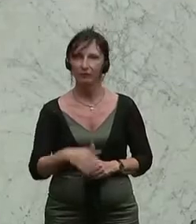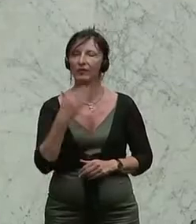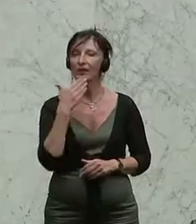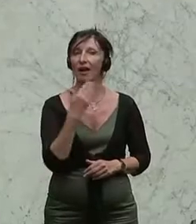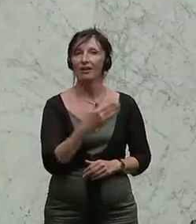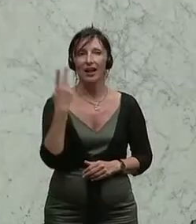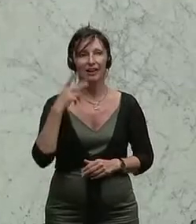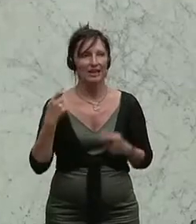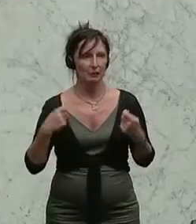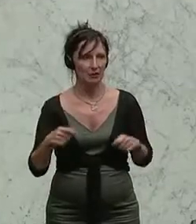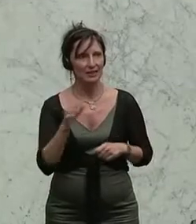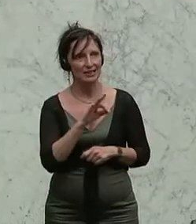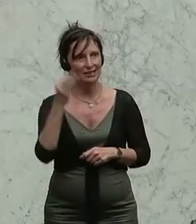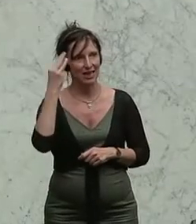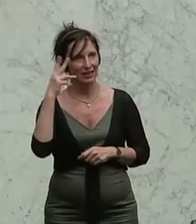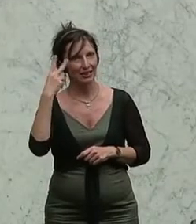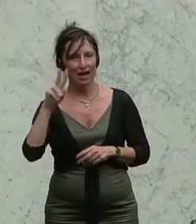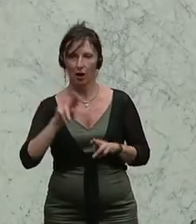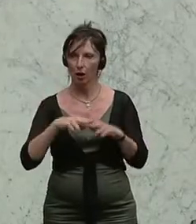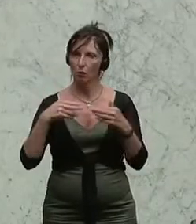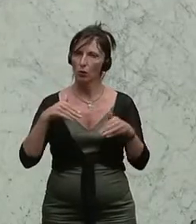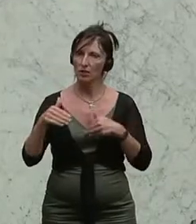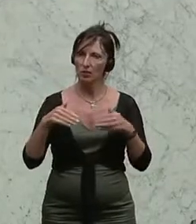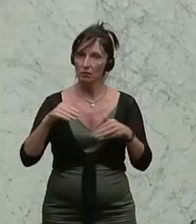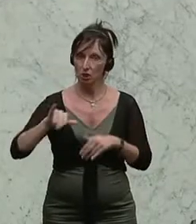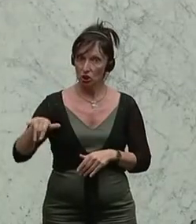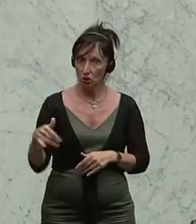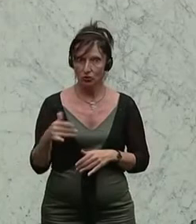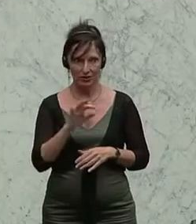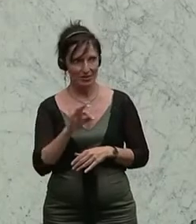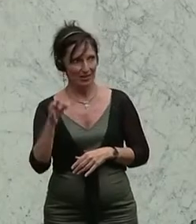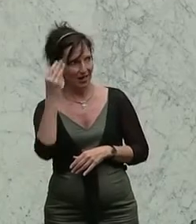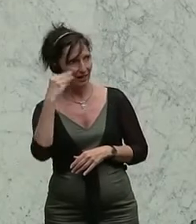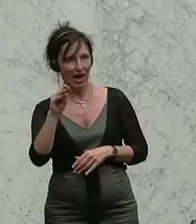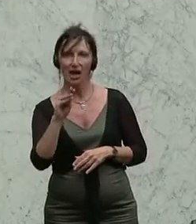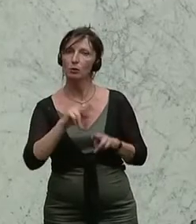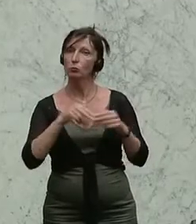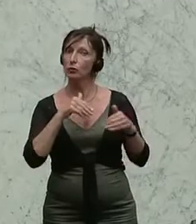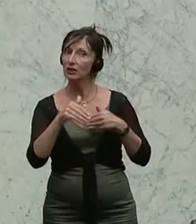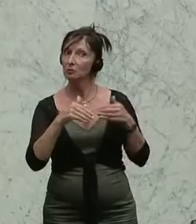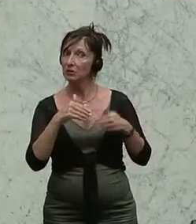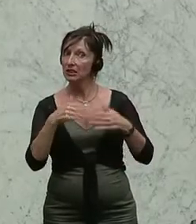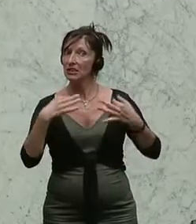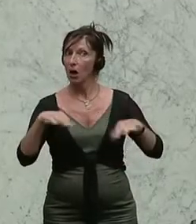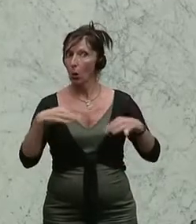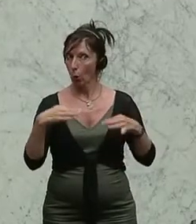Mangel FPÖ ist der nächste Redner. Bundesminister für Justiz, sehr geehrter Bundesminister Ostermeier, sehr geehrte Damen und Herren, Hohes